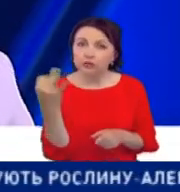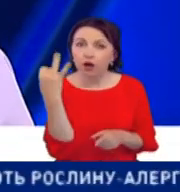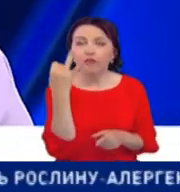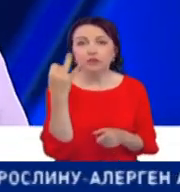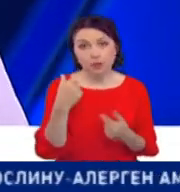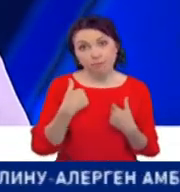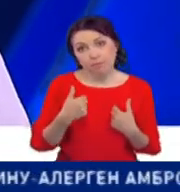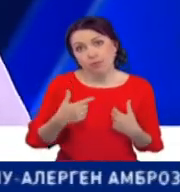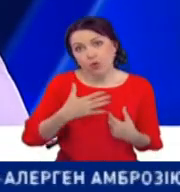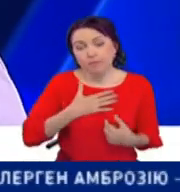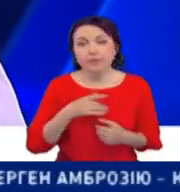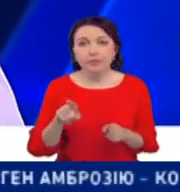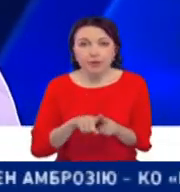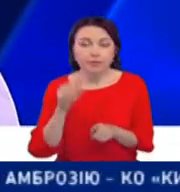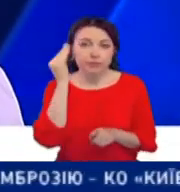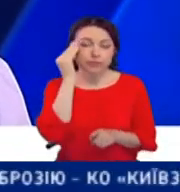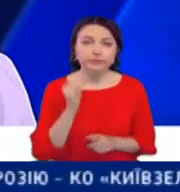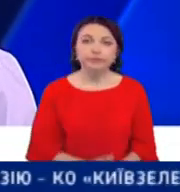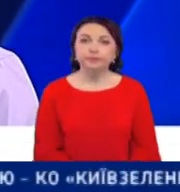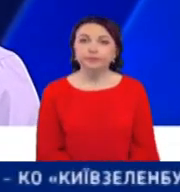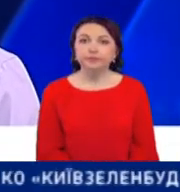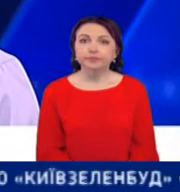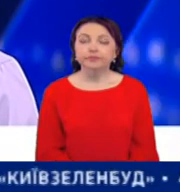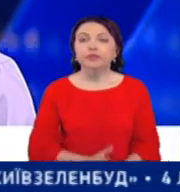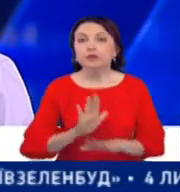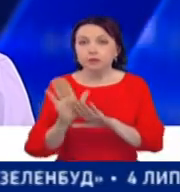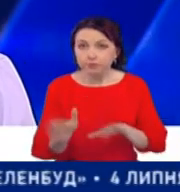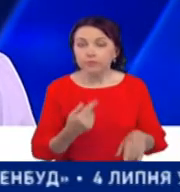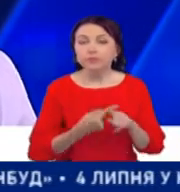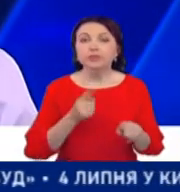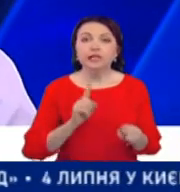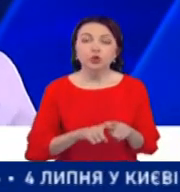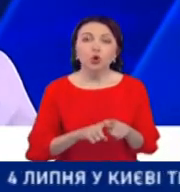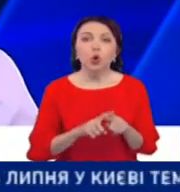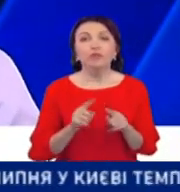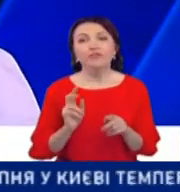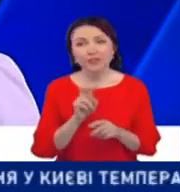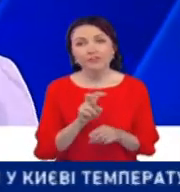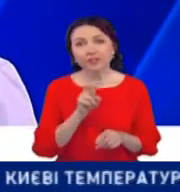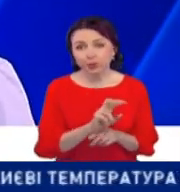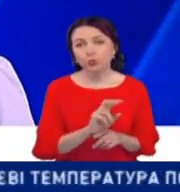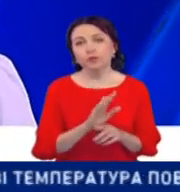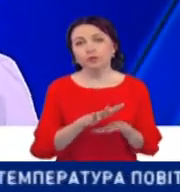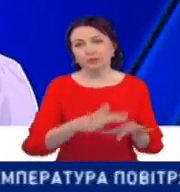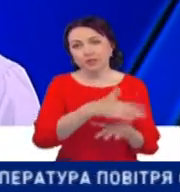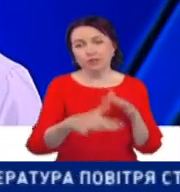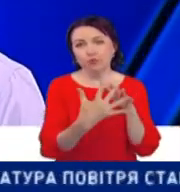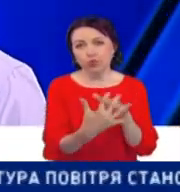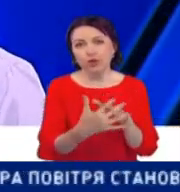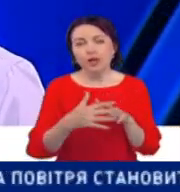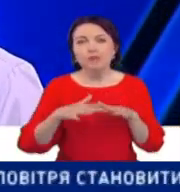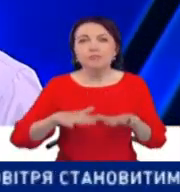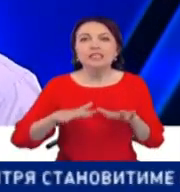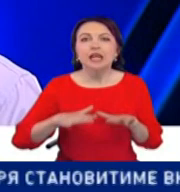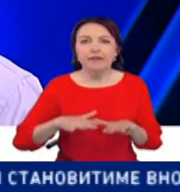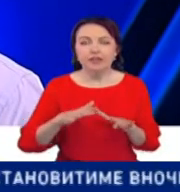Ну, мені, як з моєї позиції, так здавалося. Після цього, ну, відвідують там позиції місцеві